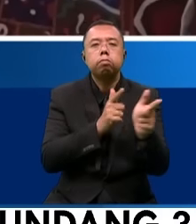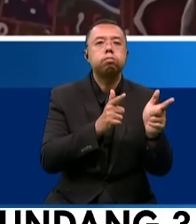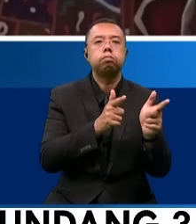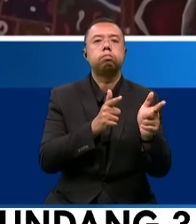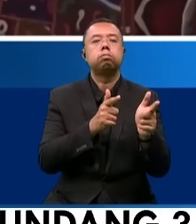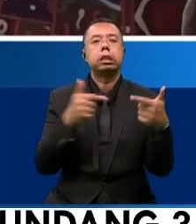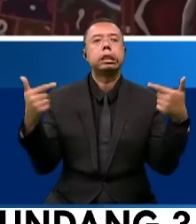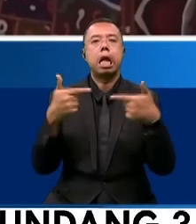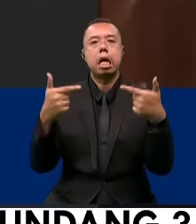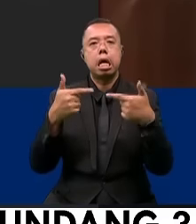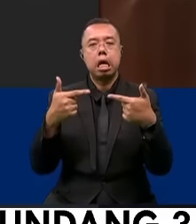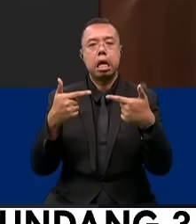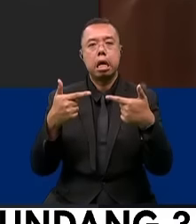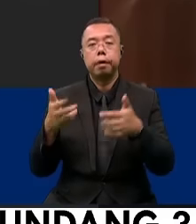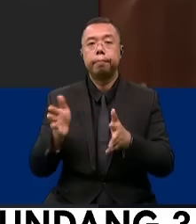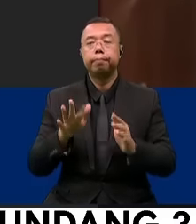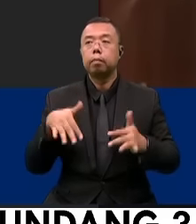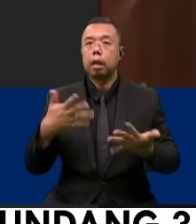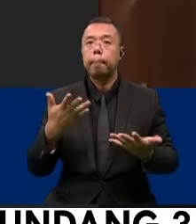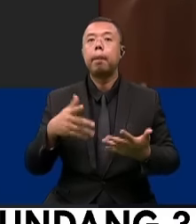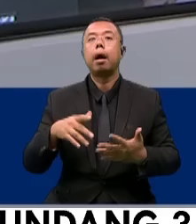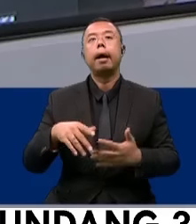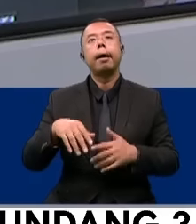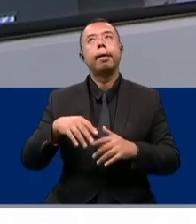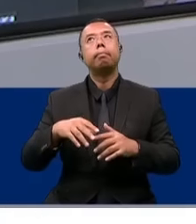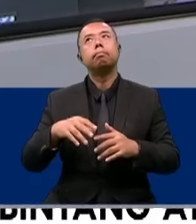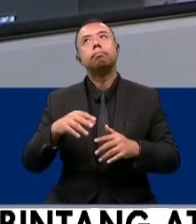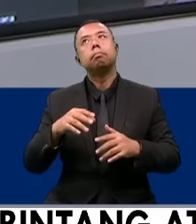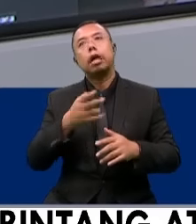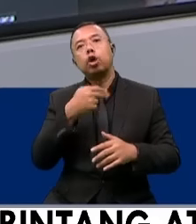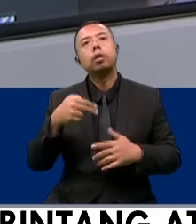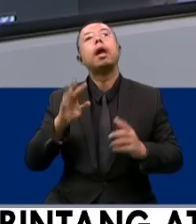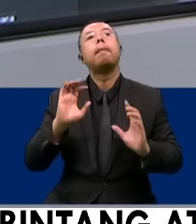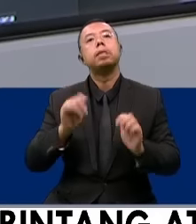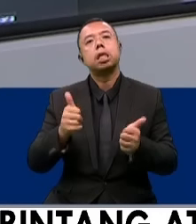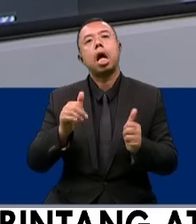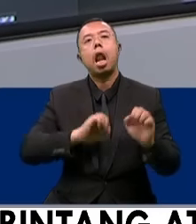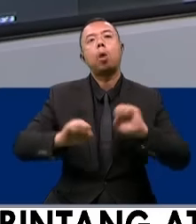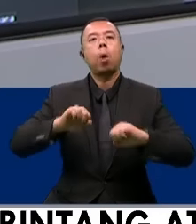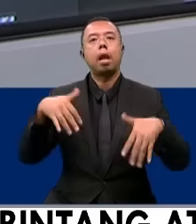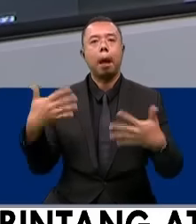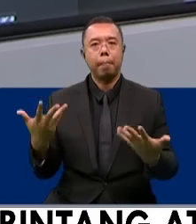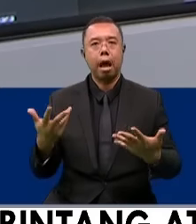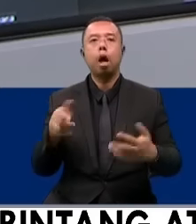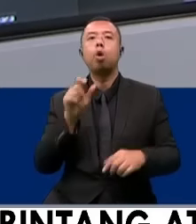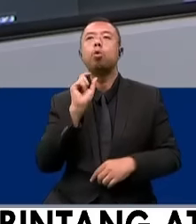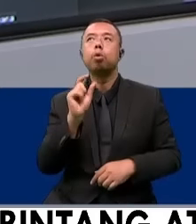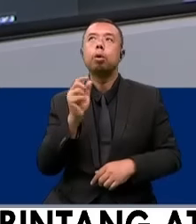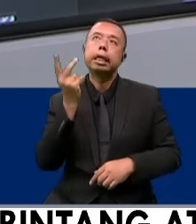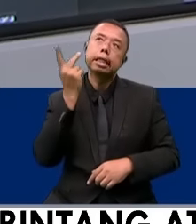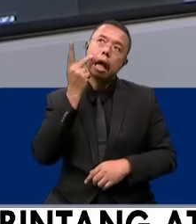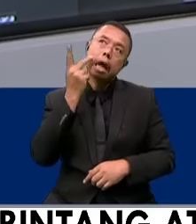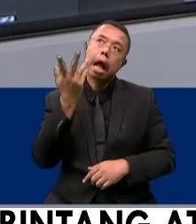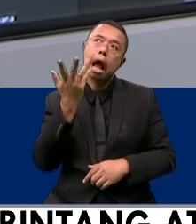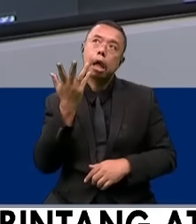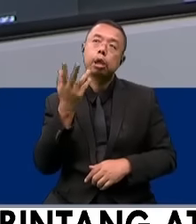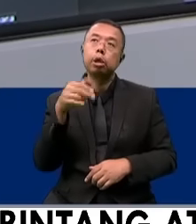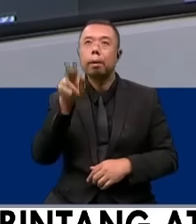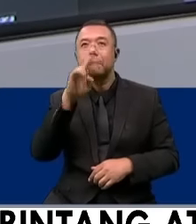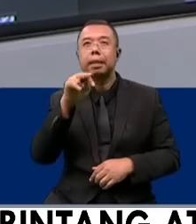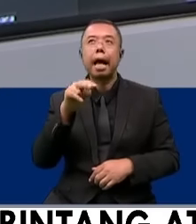itu apa yang bisa dilakukan Indonesia Prof Hima untuk mengantisipasi atau apa ya langkah